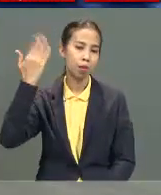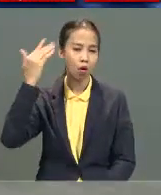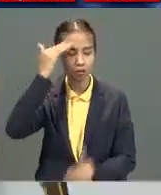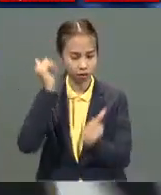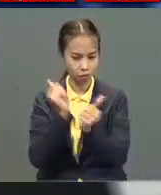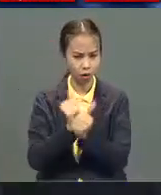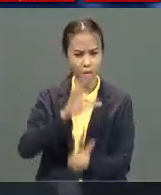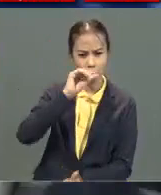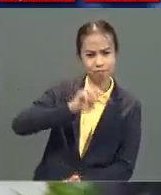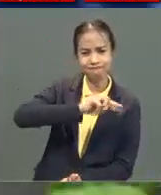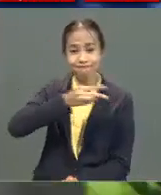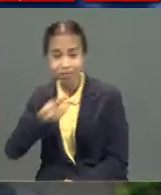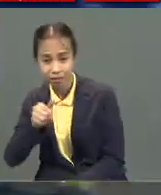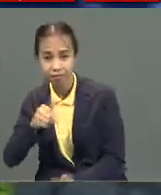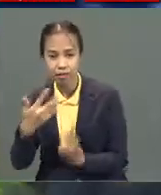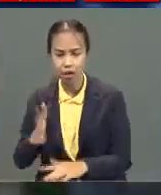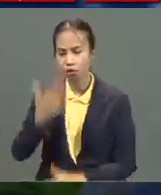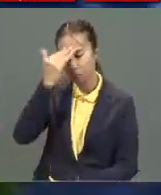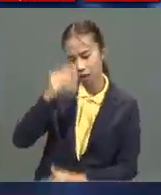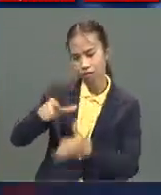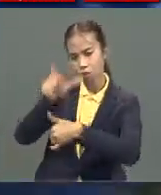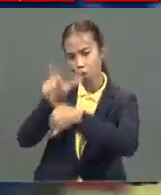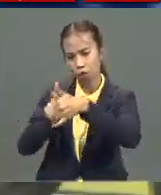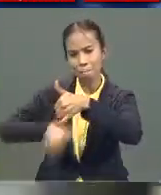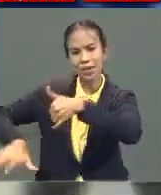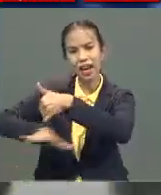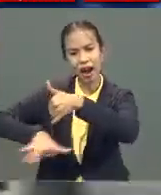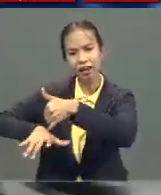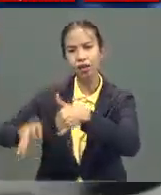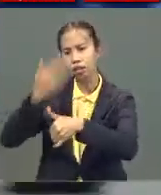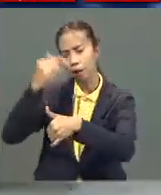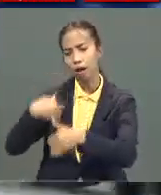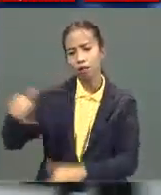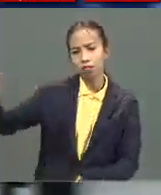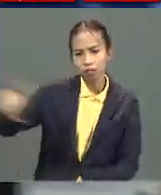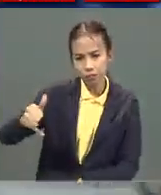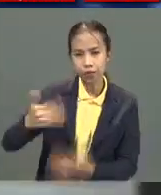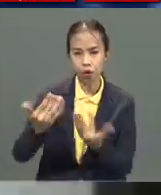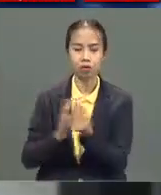น2ปากที่เพิ่งปรากฏหลังคดีผ่านพ้นไปแล้ว7ปีมาให้ข้อมูลในสัปดาห์หน้าด้วย